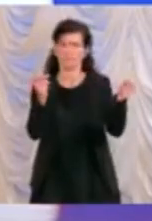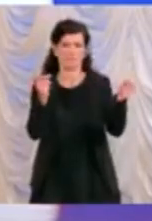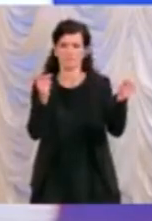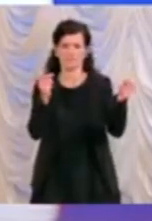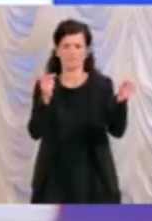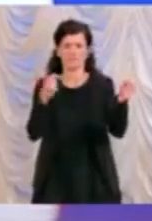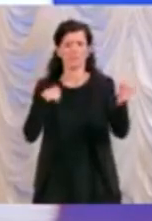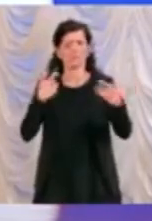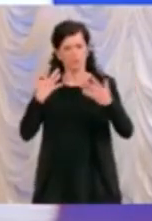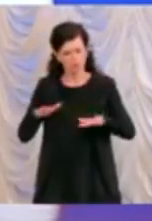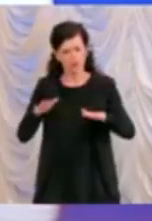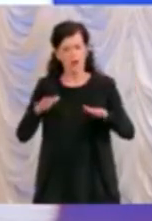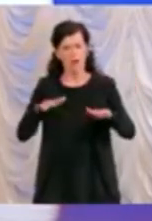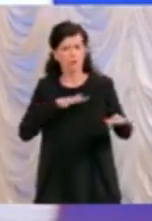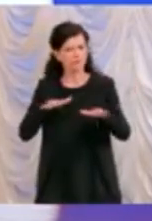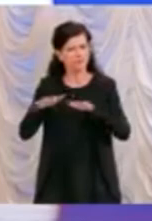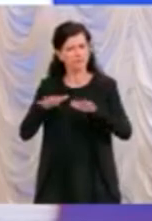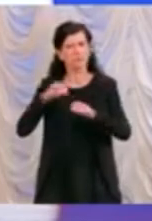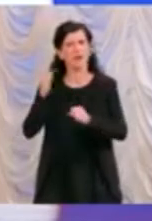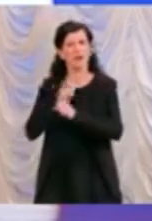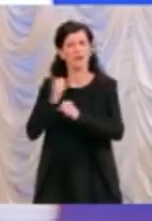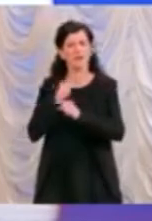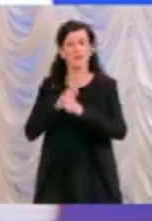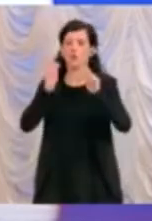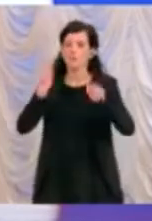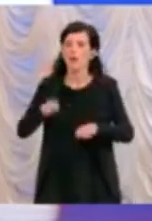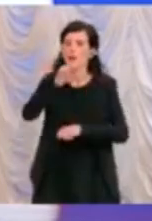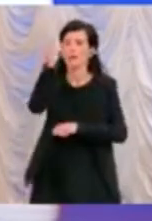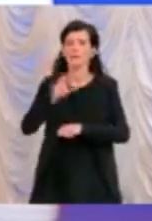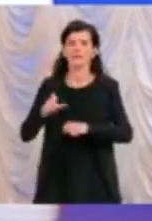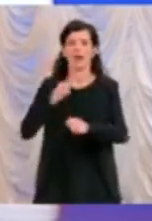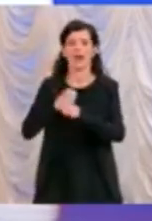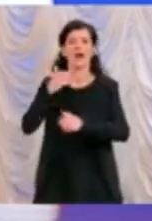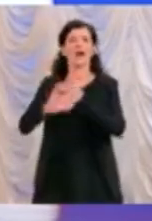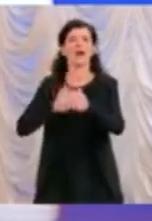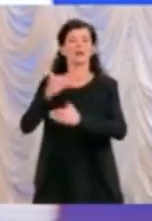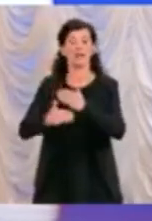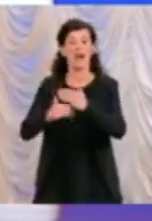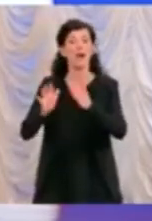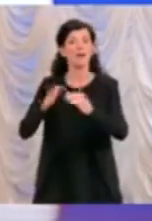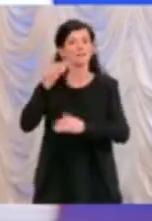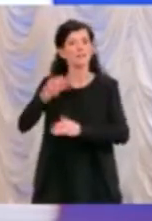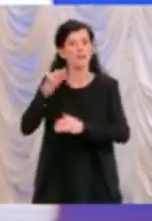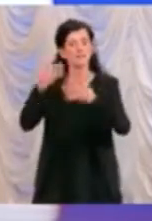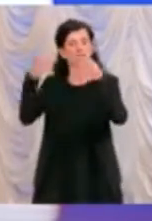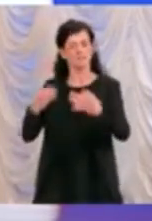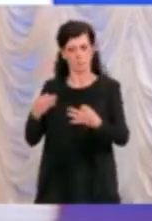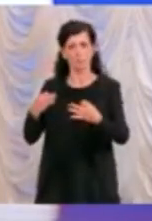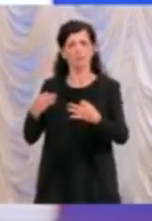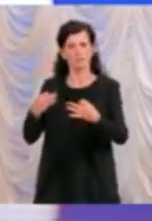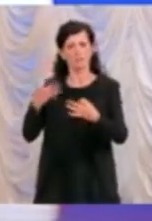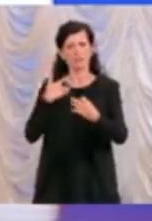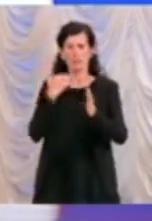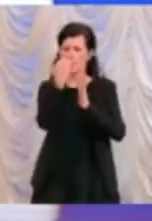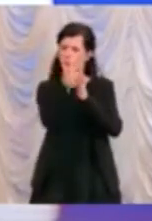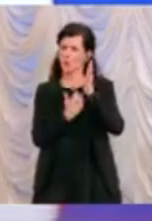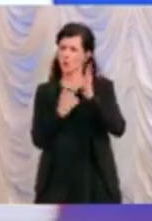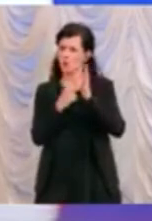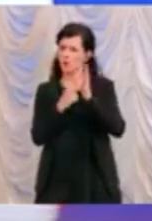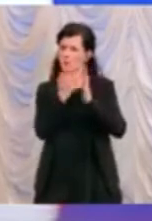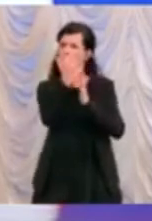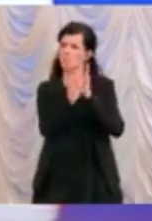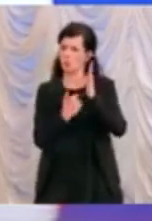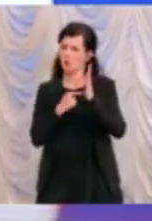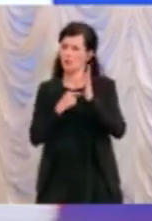siamo già al lavoro per far ripartire il sistema produttivo in piena sicurezza attraverso un programma articolato un